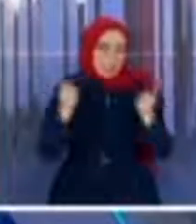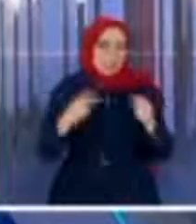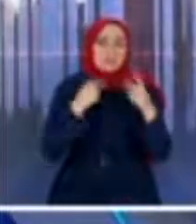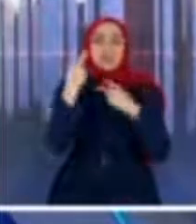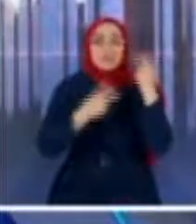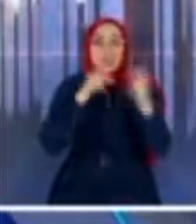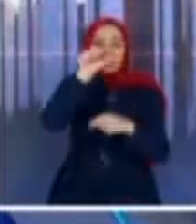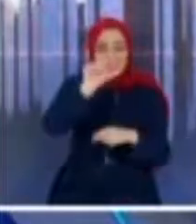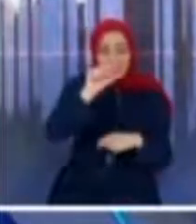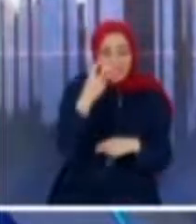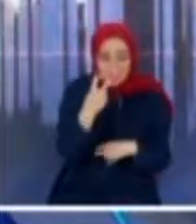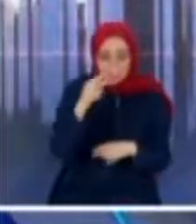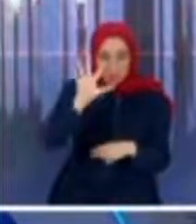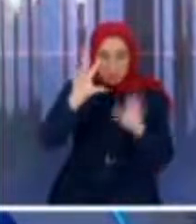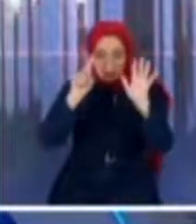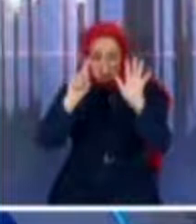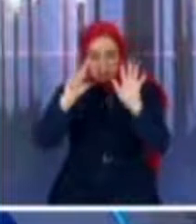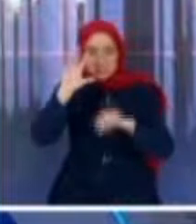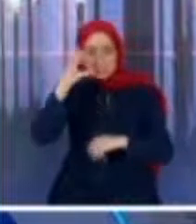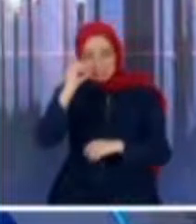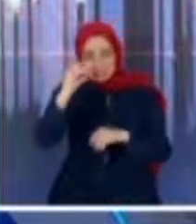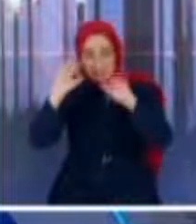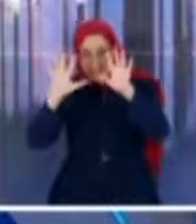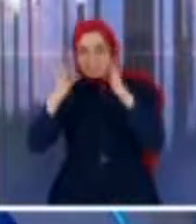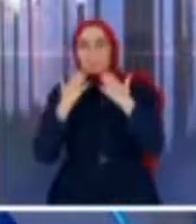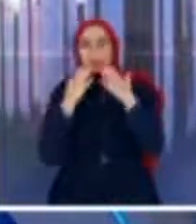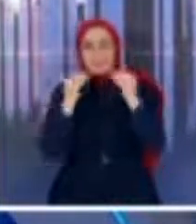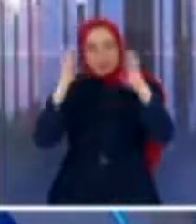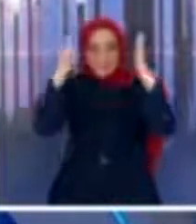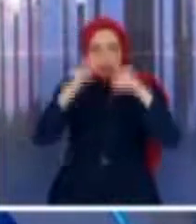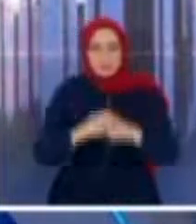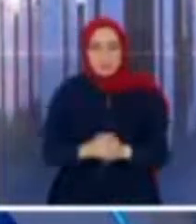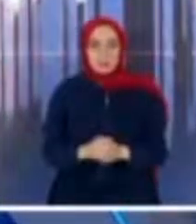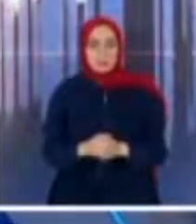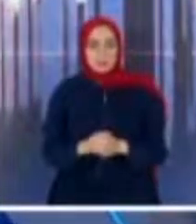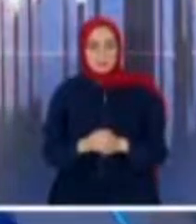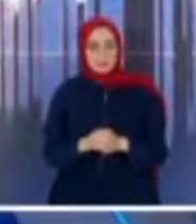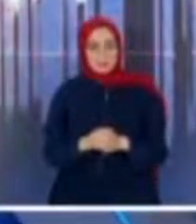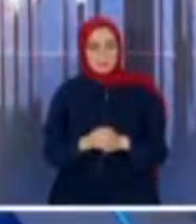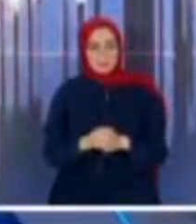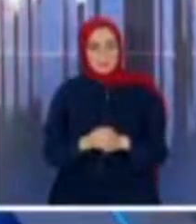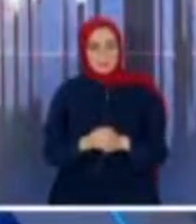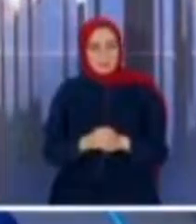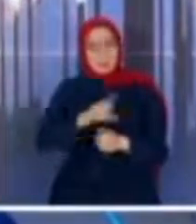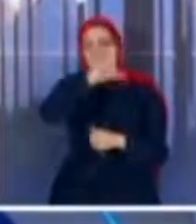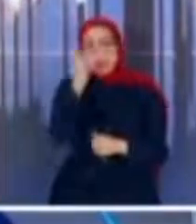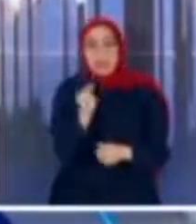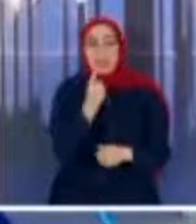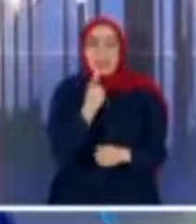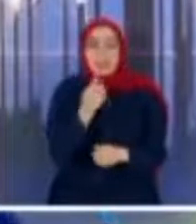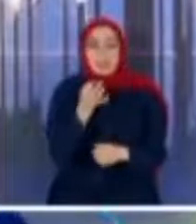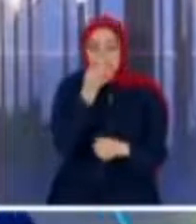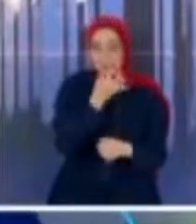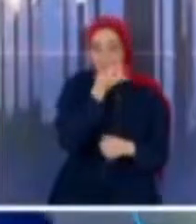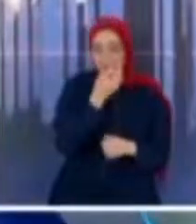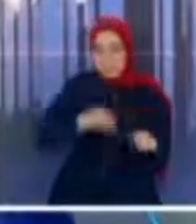على 85010. شكرا لك نسرين. مبروكه محليه الهلال الاحمر التونسي بنفزه، اكثر جمعيه كل